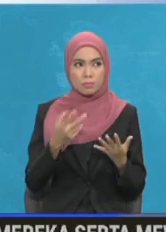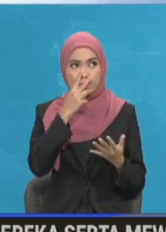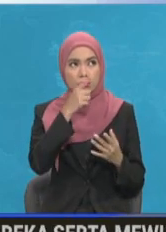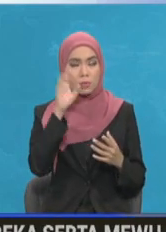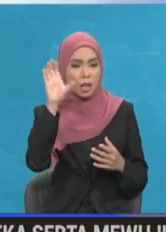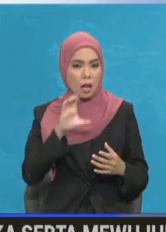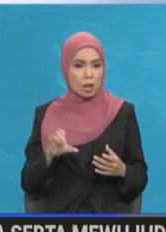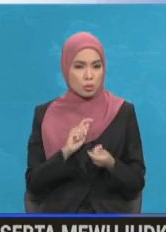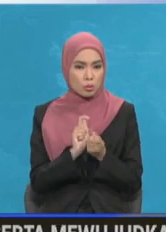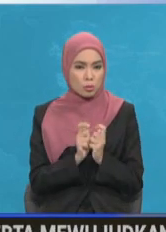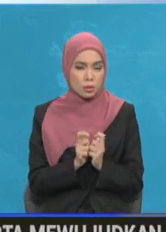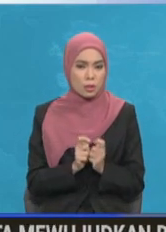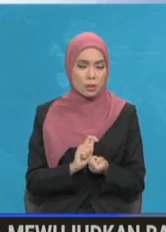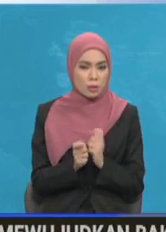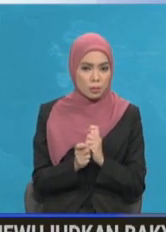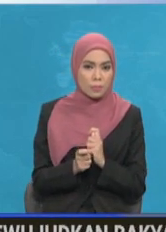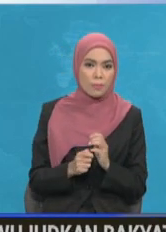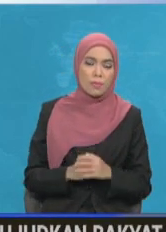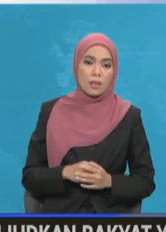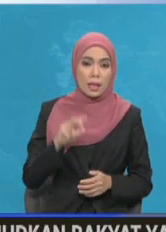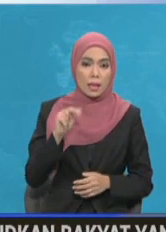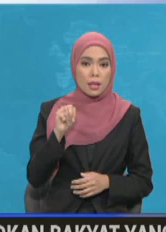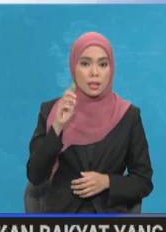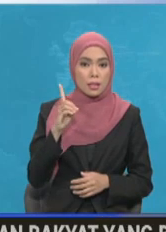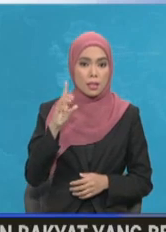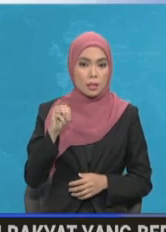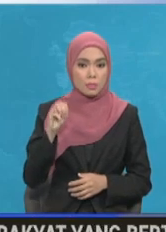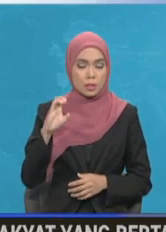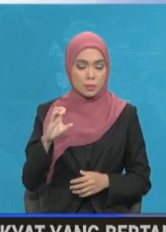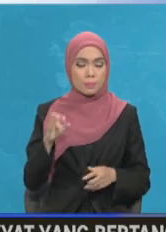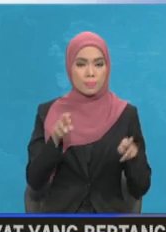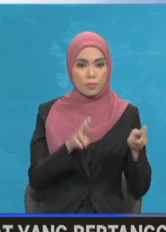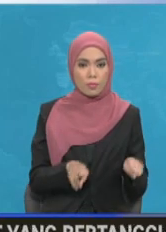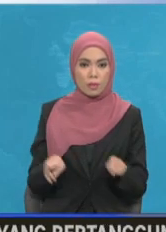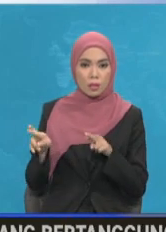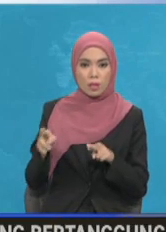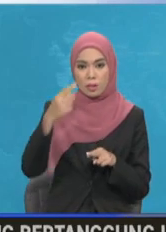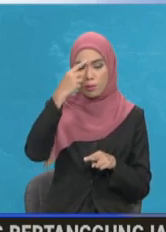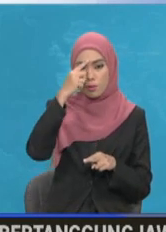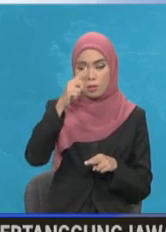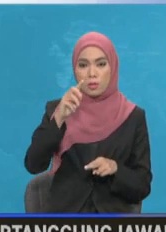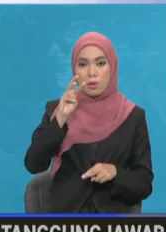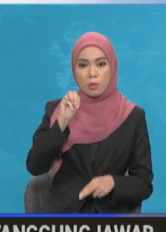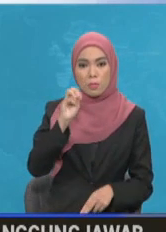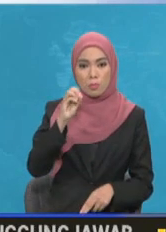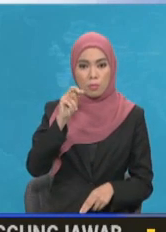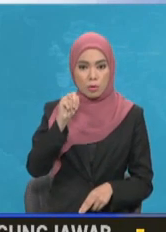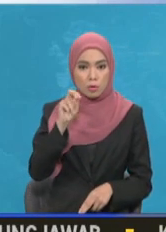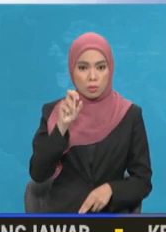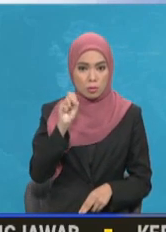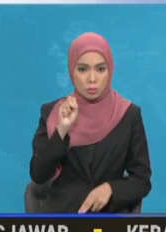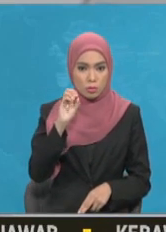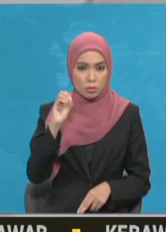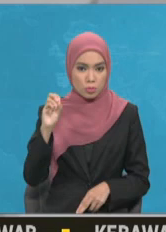menentu ndmc telah membuat persediaan bagi menghadapi musim peralihan dan musim monsun timur laut